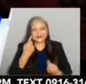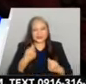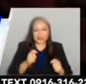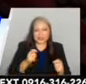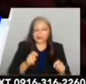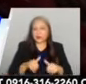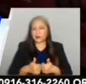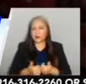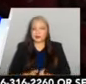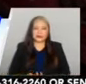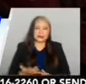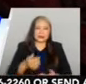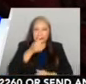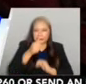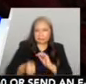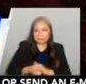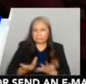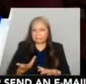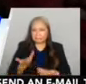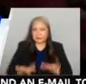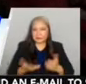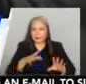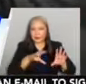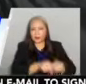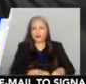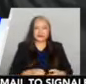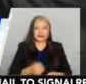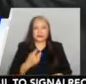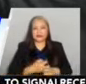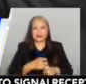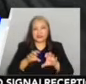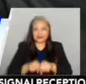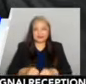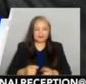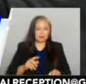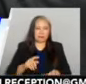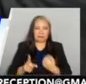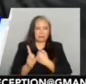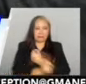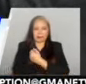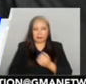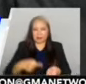mahuli. Mayroon mahuli, malaki bulta. Hanggat wala pa yung plaka,